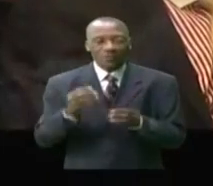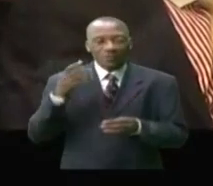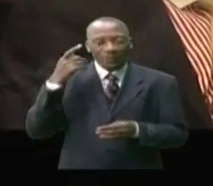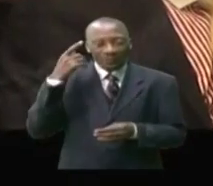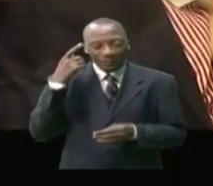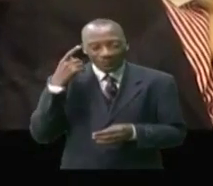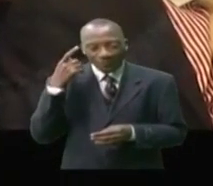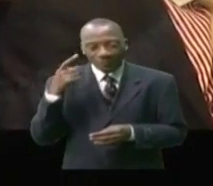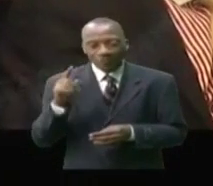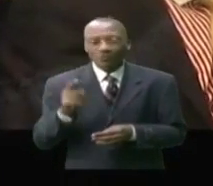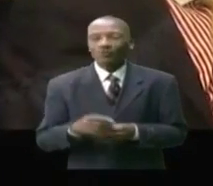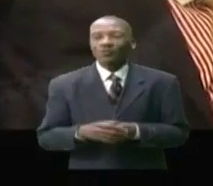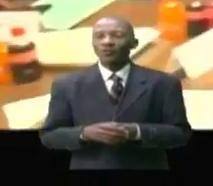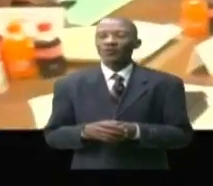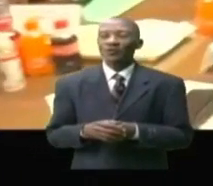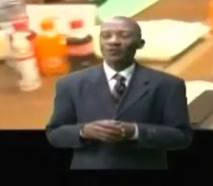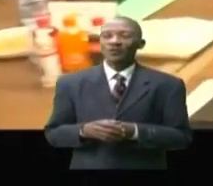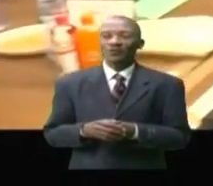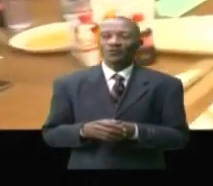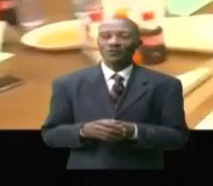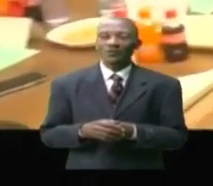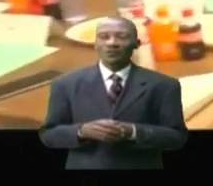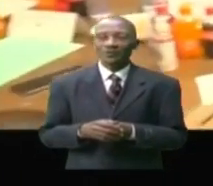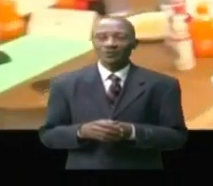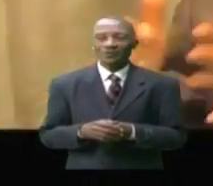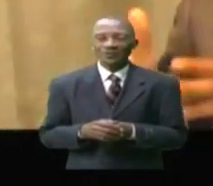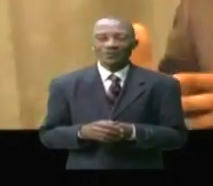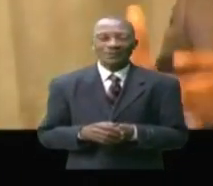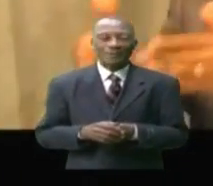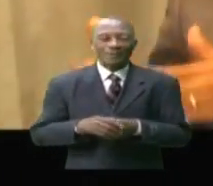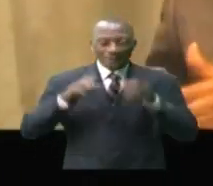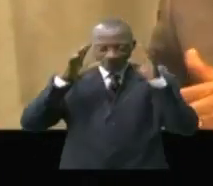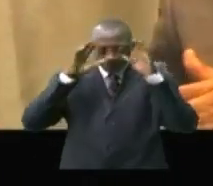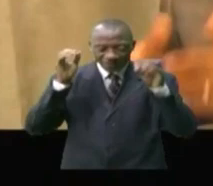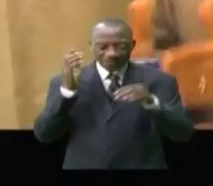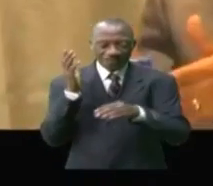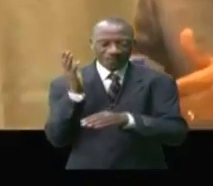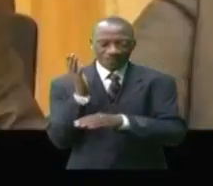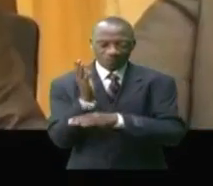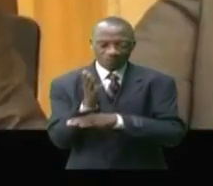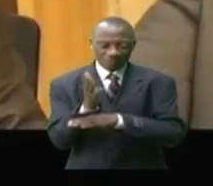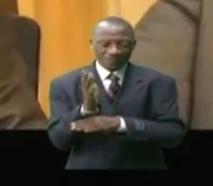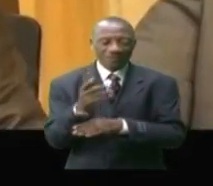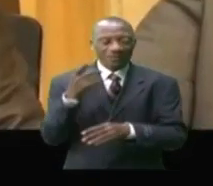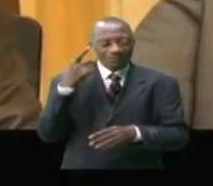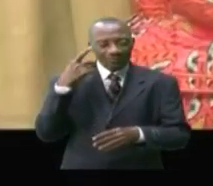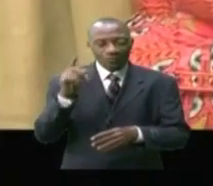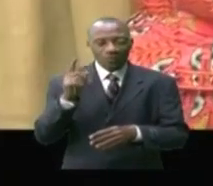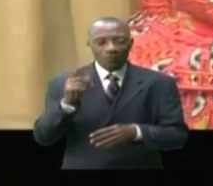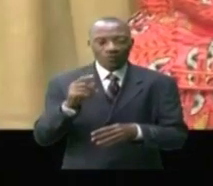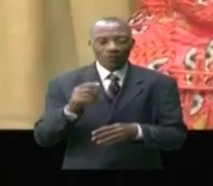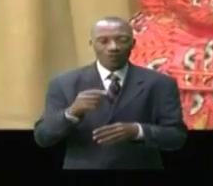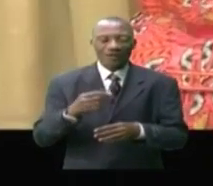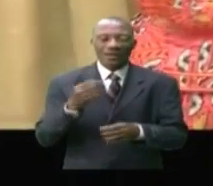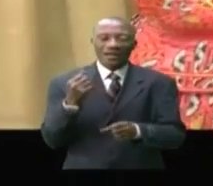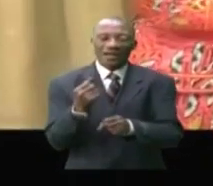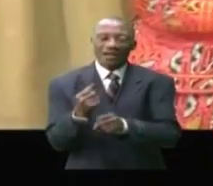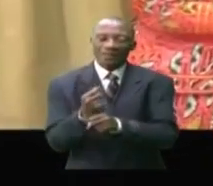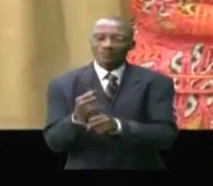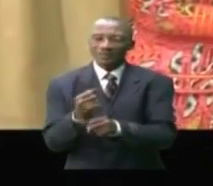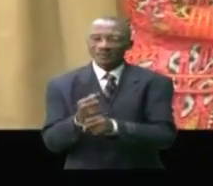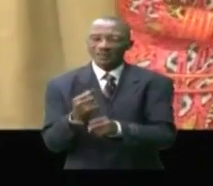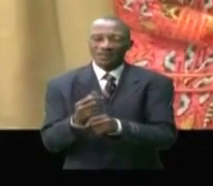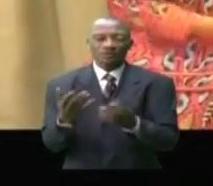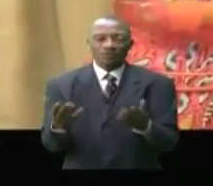comité de gestion, ainsi que de procès-verbaux, les présidents du conseil d'administration sortant et entrant ont procédé à l'échange de signatures,